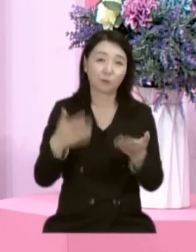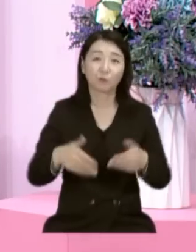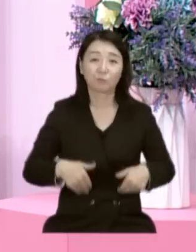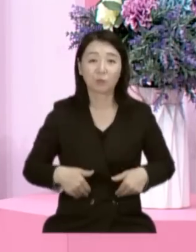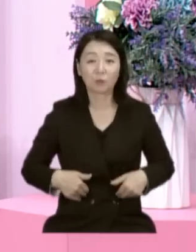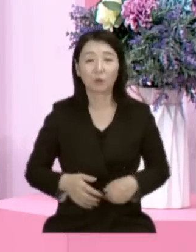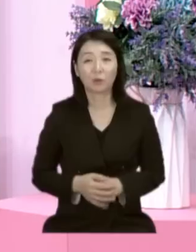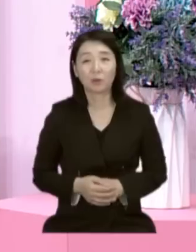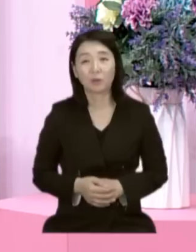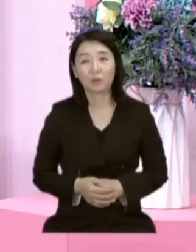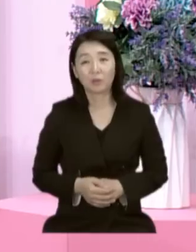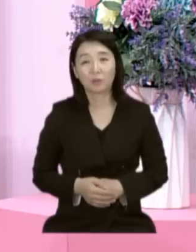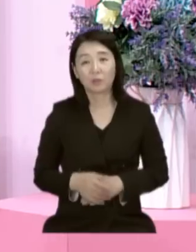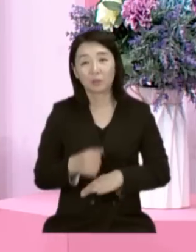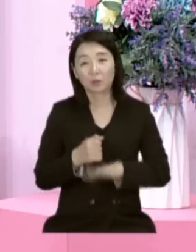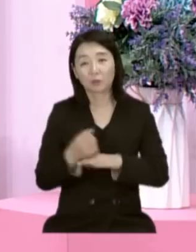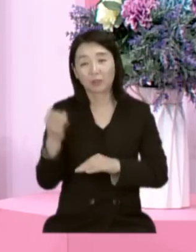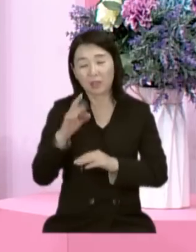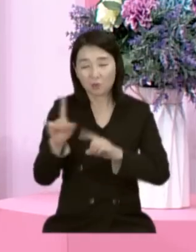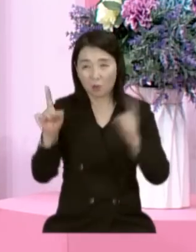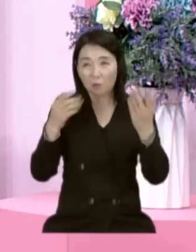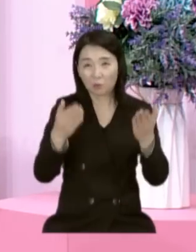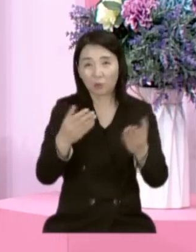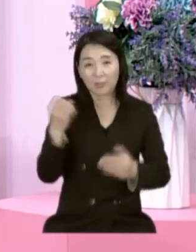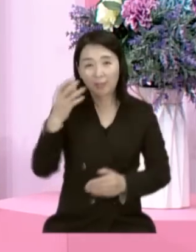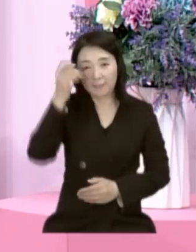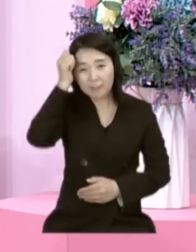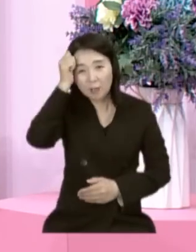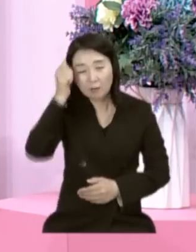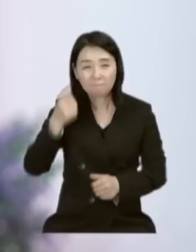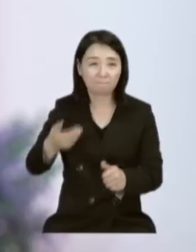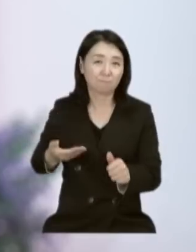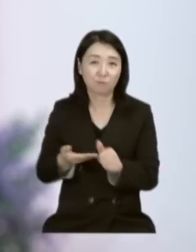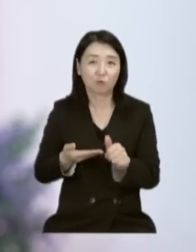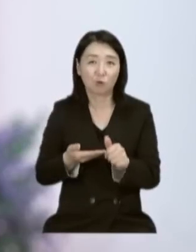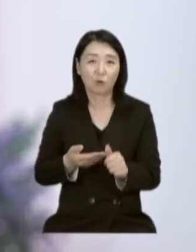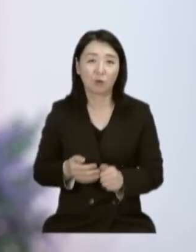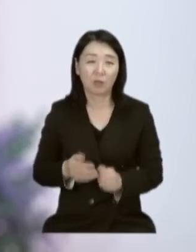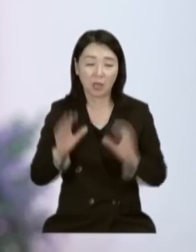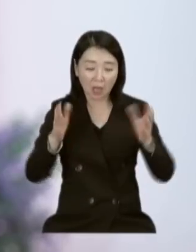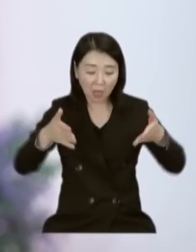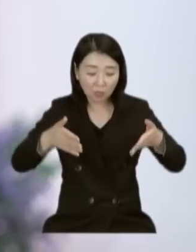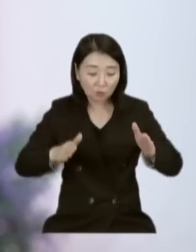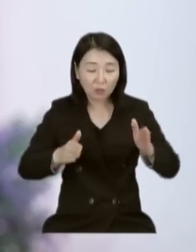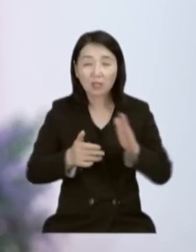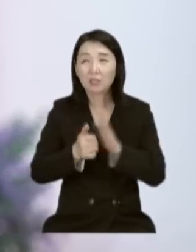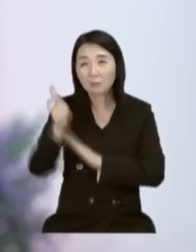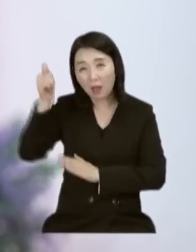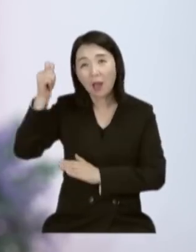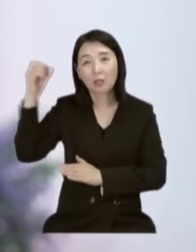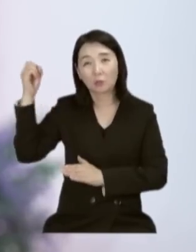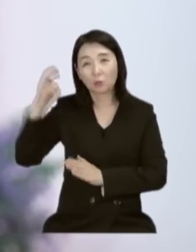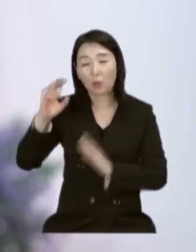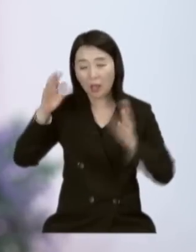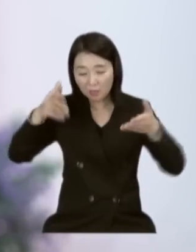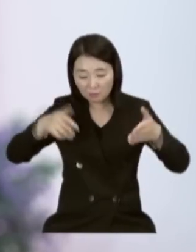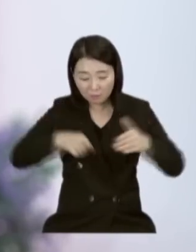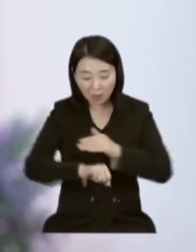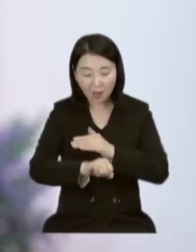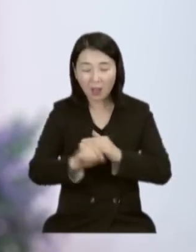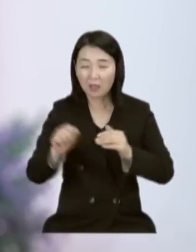그래서 리셋 시켜주고 리마인드 시켜주겠다. 출산이 희망이고 출산이